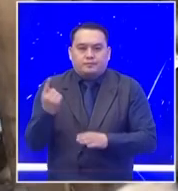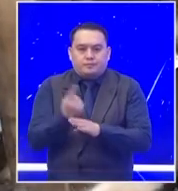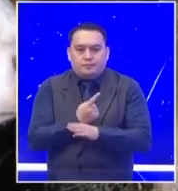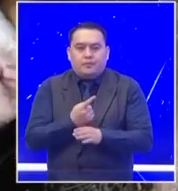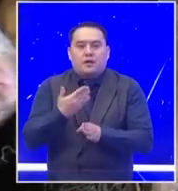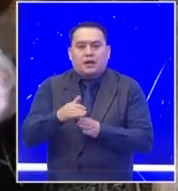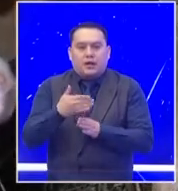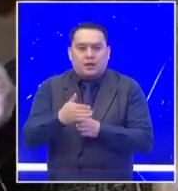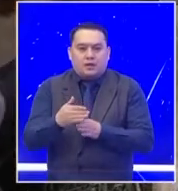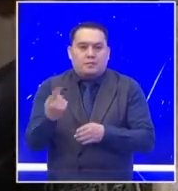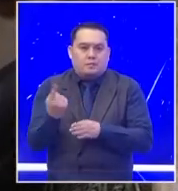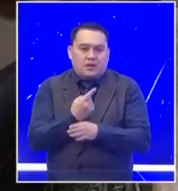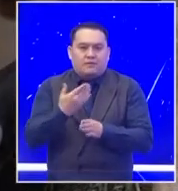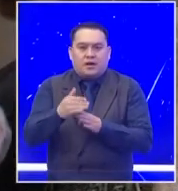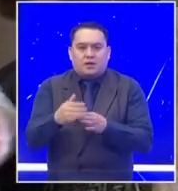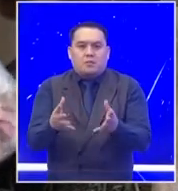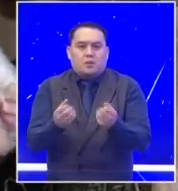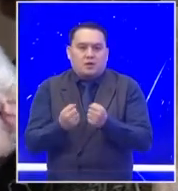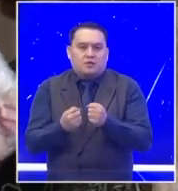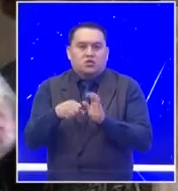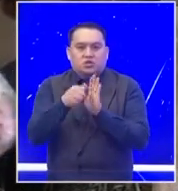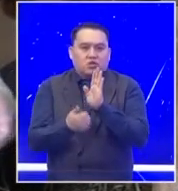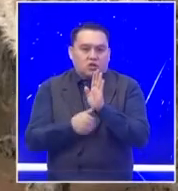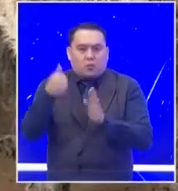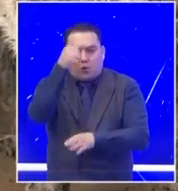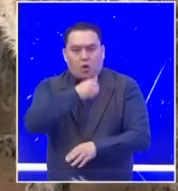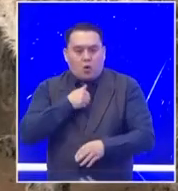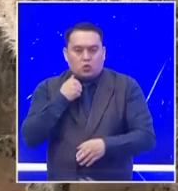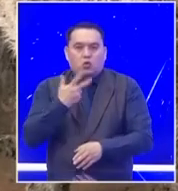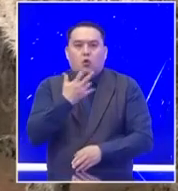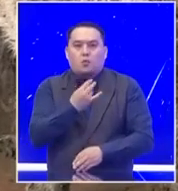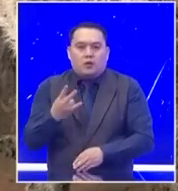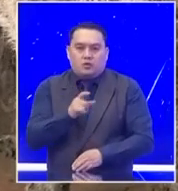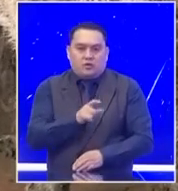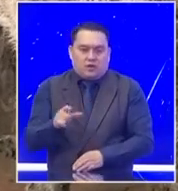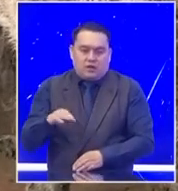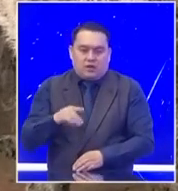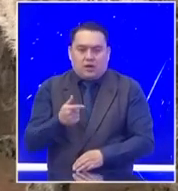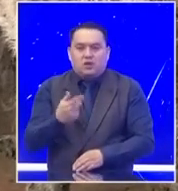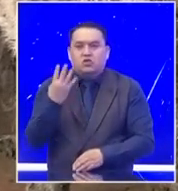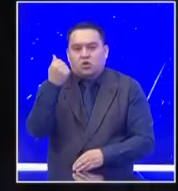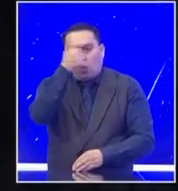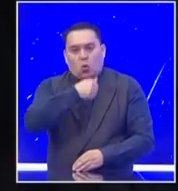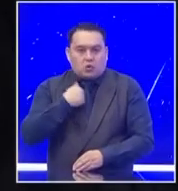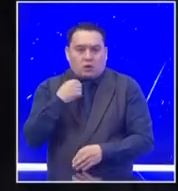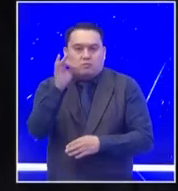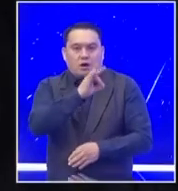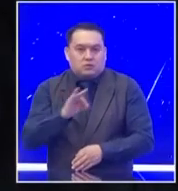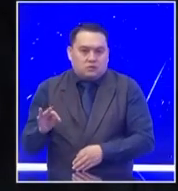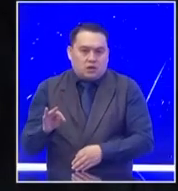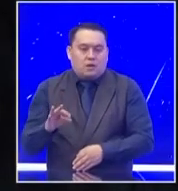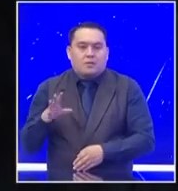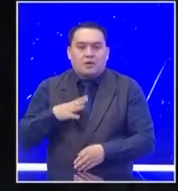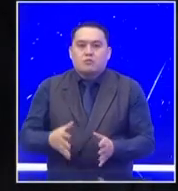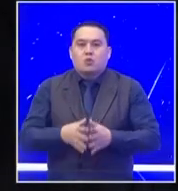Амантая Медетбекова. Свой первый кредит он получил в 2016 году в размере 3 миллионов тенге сроком на 4 года. Процентная ставка